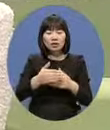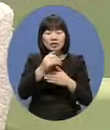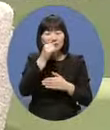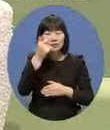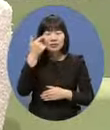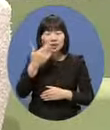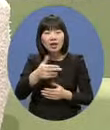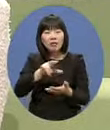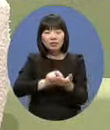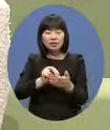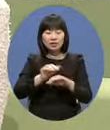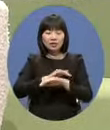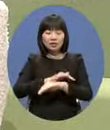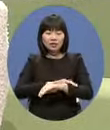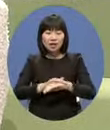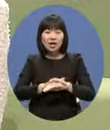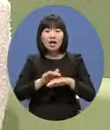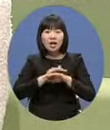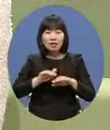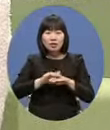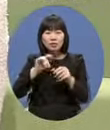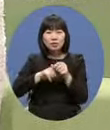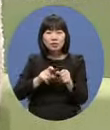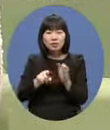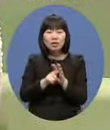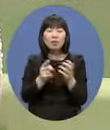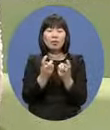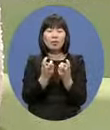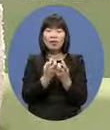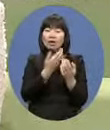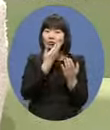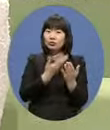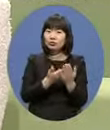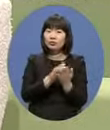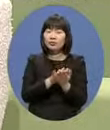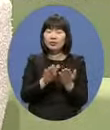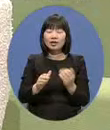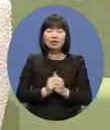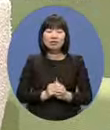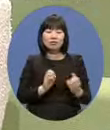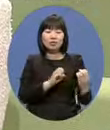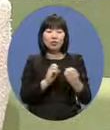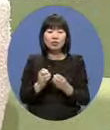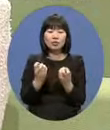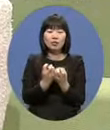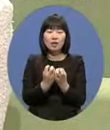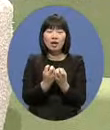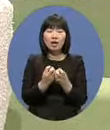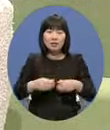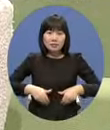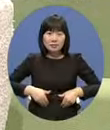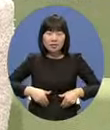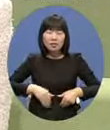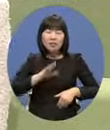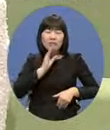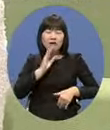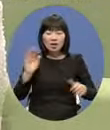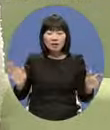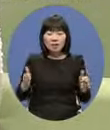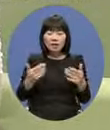잘 해결을 하려면은 방법이 중요하다 그거죠 그러니까 대화도 어떤 요령과 방법이 필요한 거죠